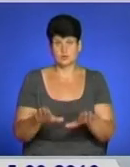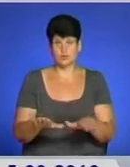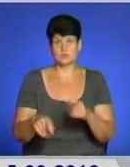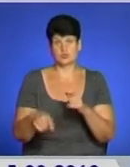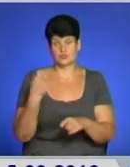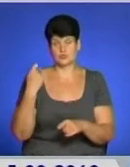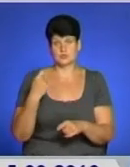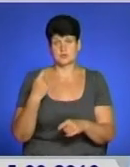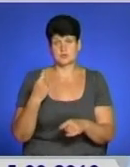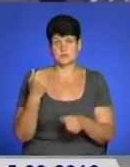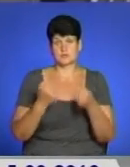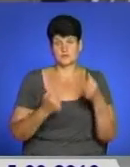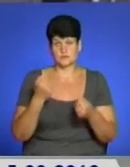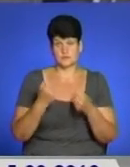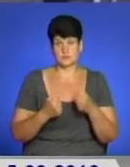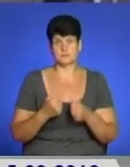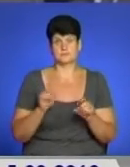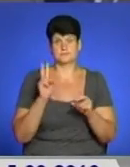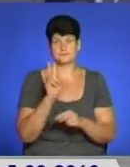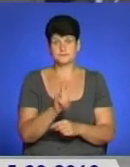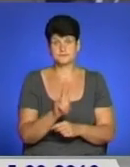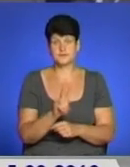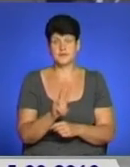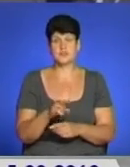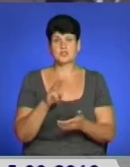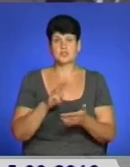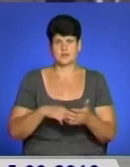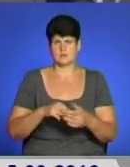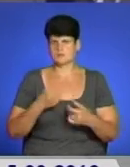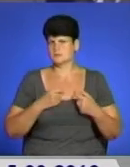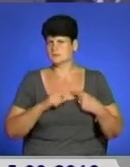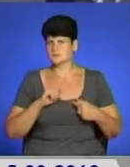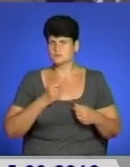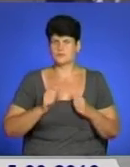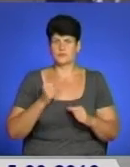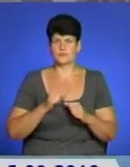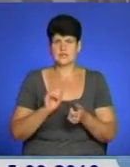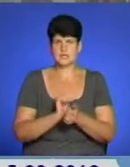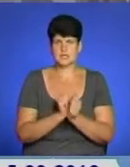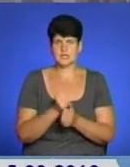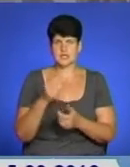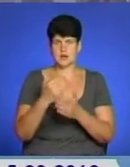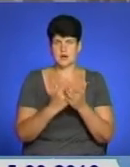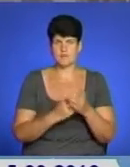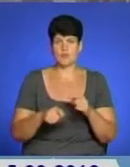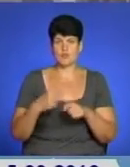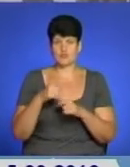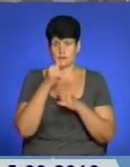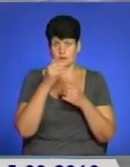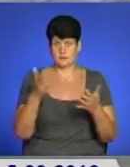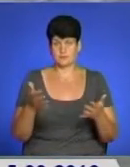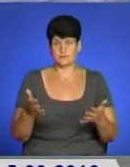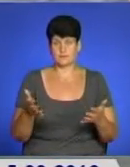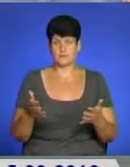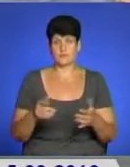водія транспортного засобу. Самі ж перевізники штрафами обурені. Мовляв, у них тісний графік, тож не порушувати неможливо.